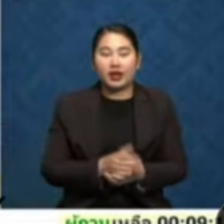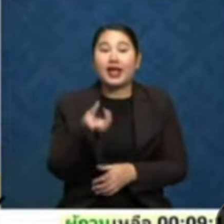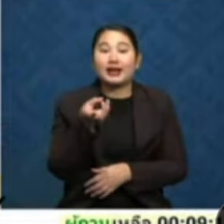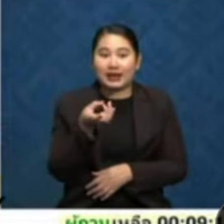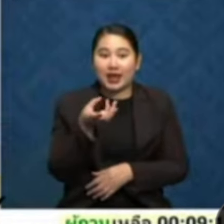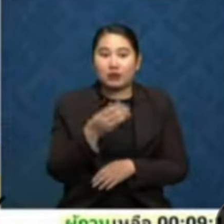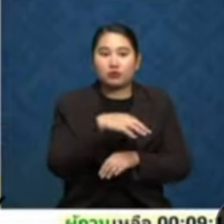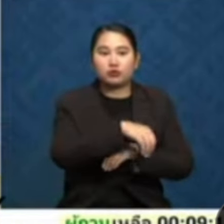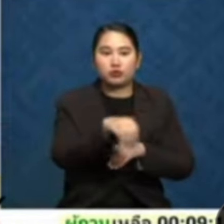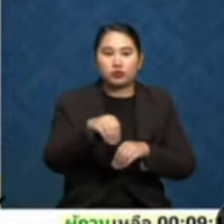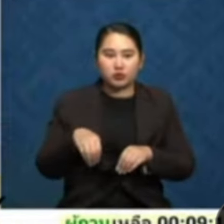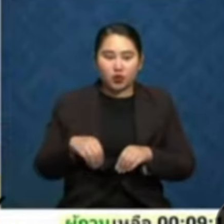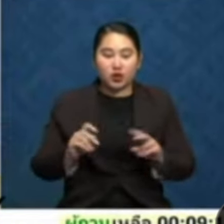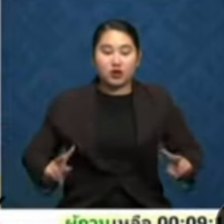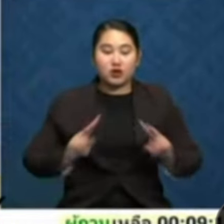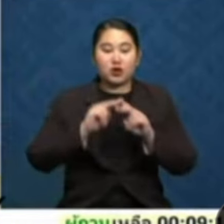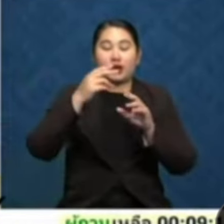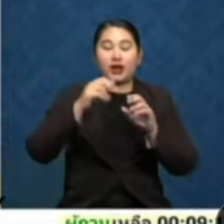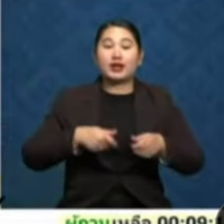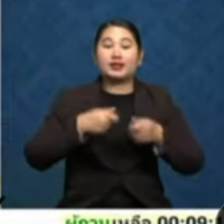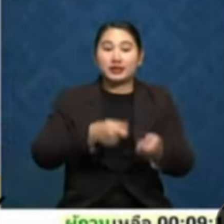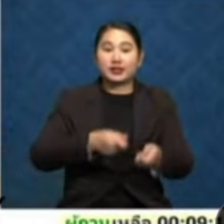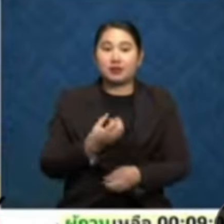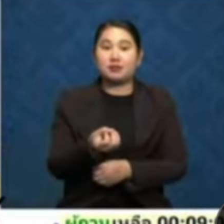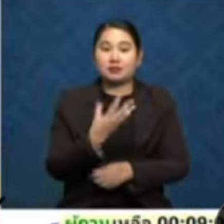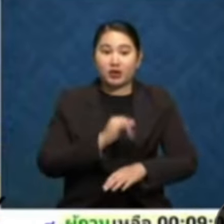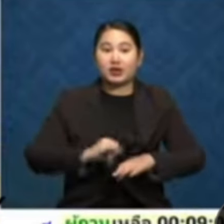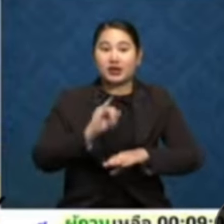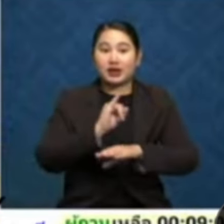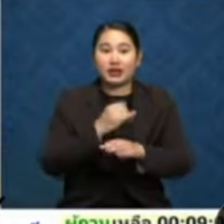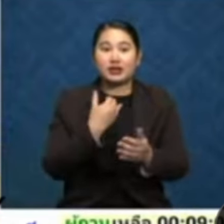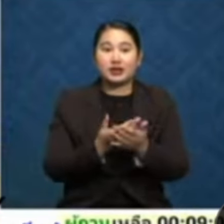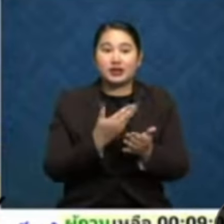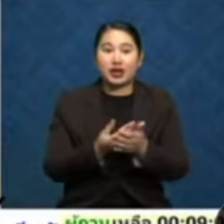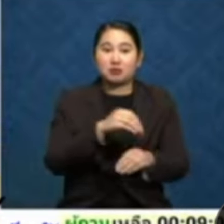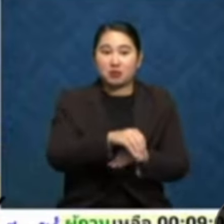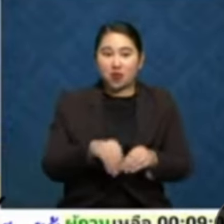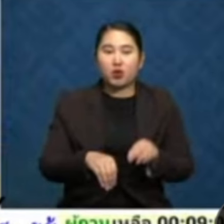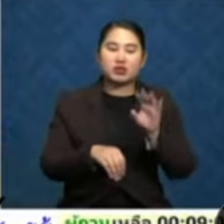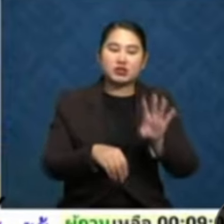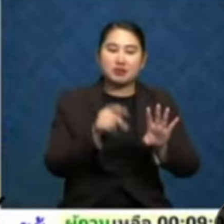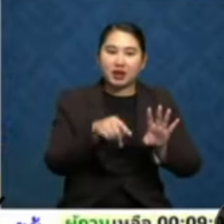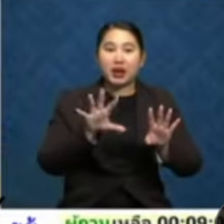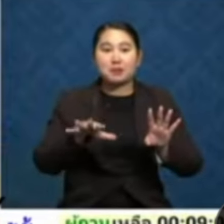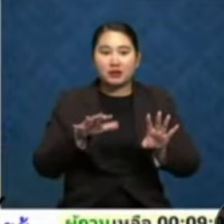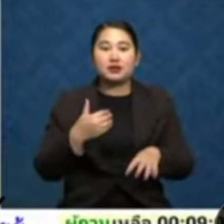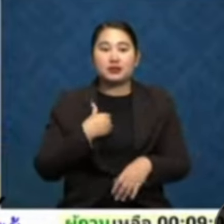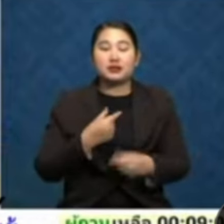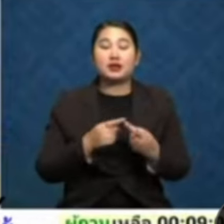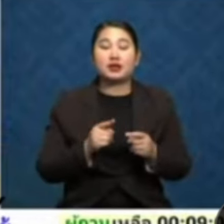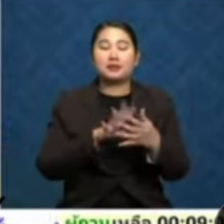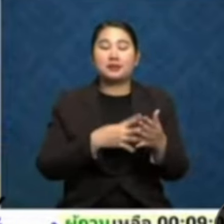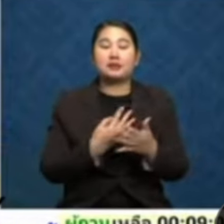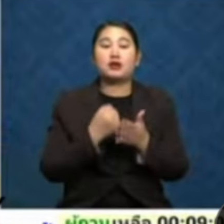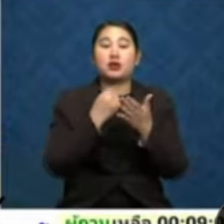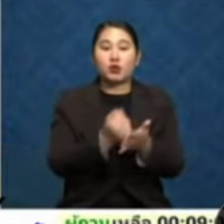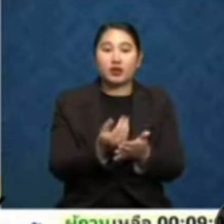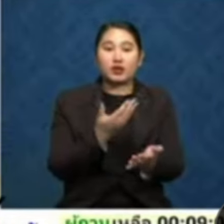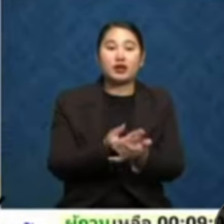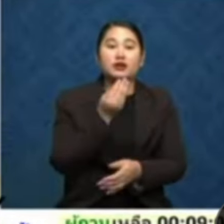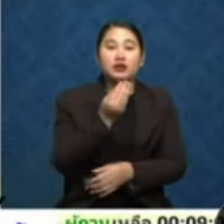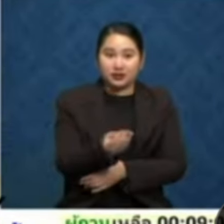ข้าวครับที่ข้อมูลจากกระทรวงเกษตรพบว่าต้นทุนต่อไร่นะครับสูงถึง 4-5 1000บาทนะครับแต่ว่ามาตรการในการชดเชยในส่วนนี้